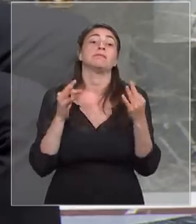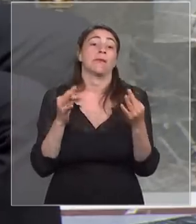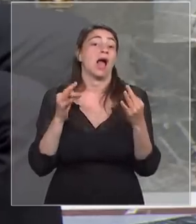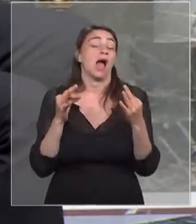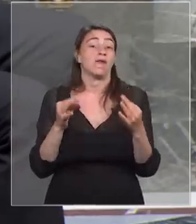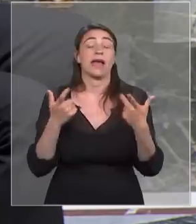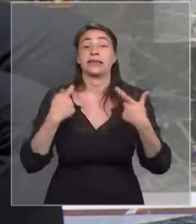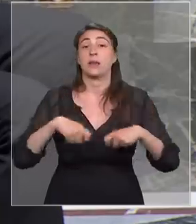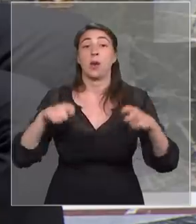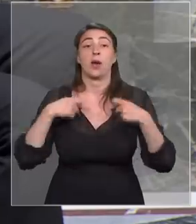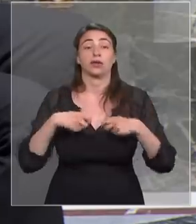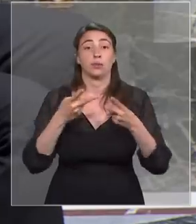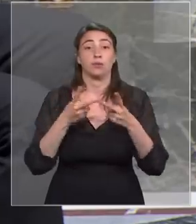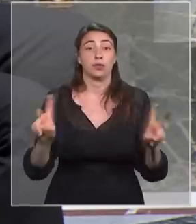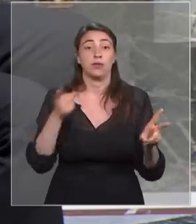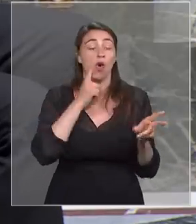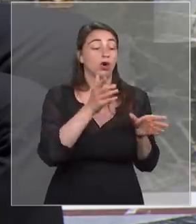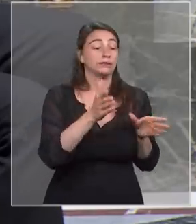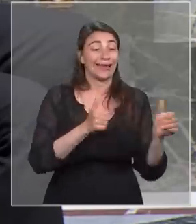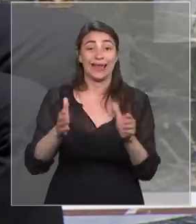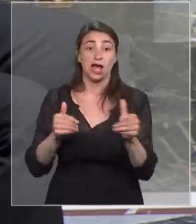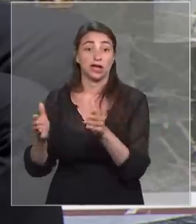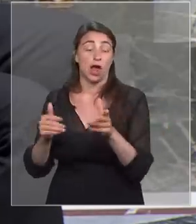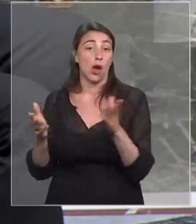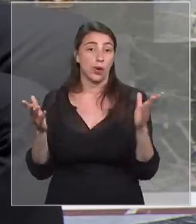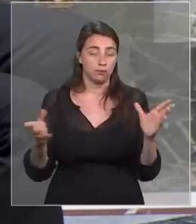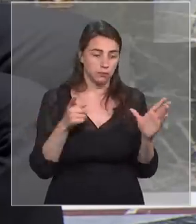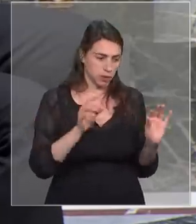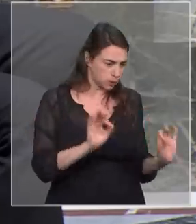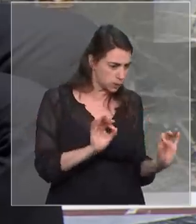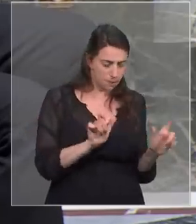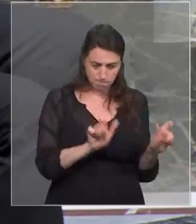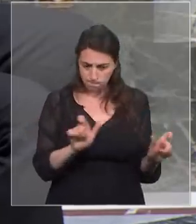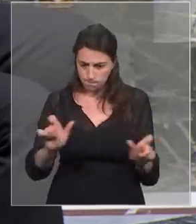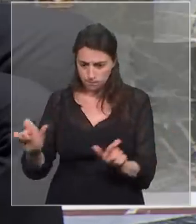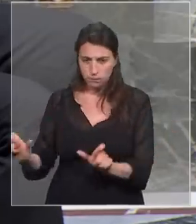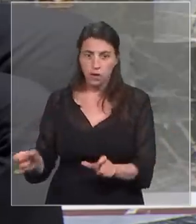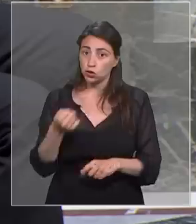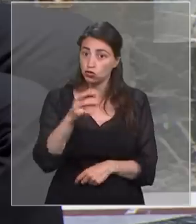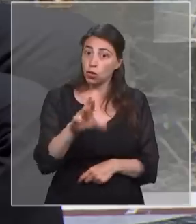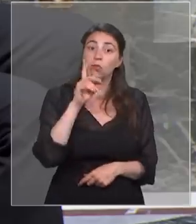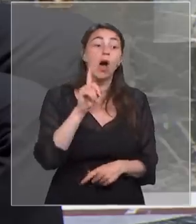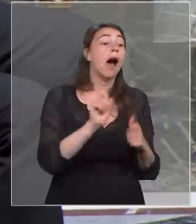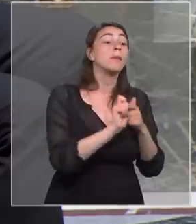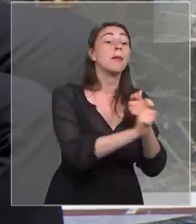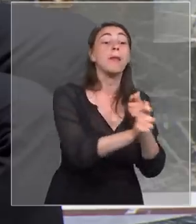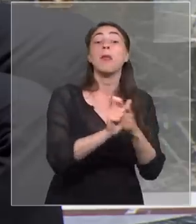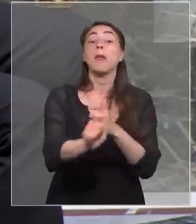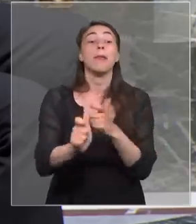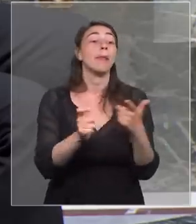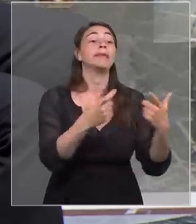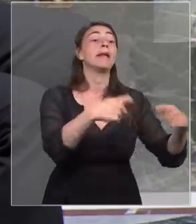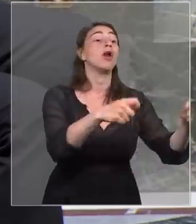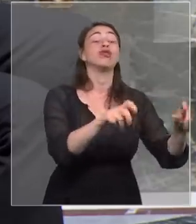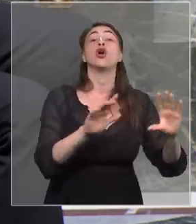publiques sur chacun des secteurs de dépenses publiques pour nous assurer tout simplement que l'argent public est bien employé et que chaque euro d'argent